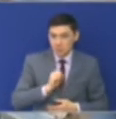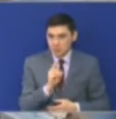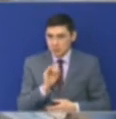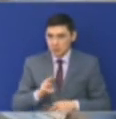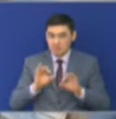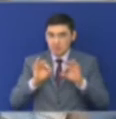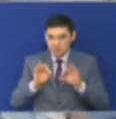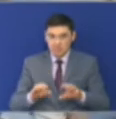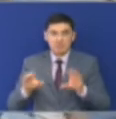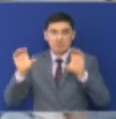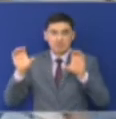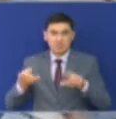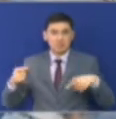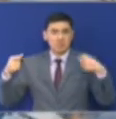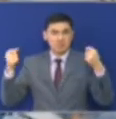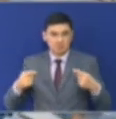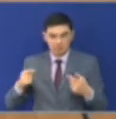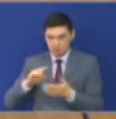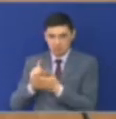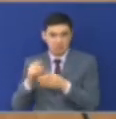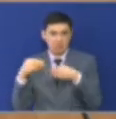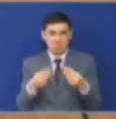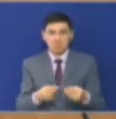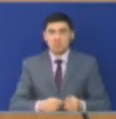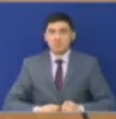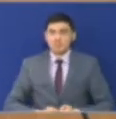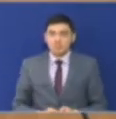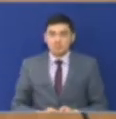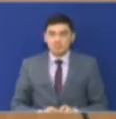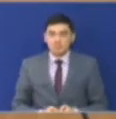бұл нысанға атау берілуі тиіс.